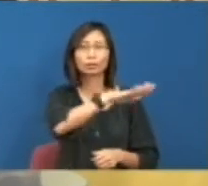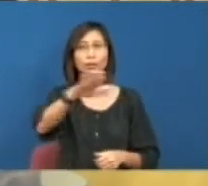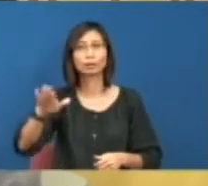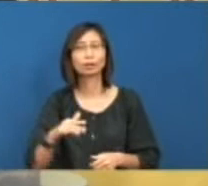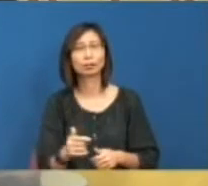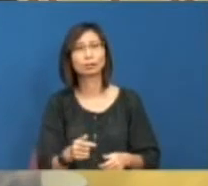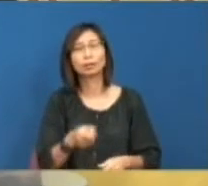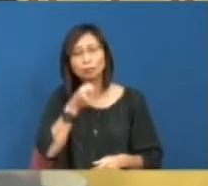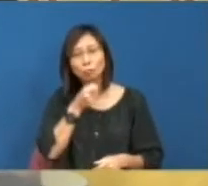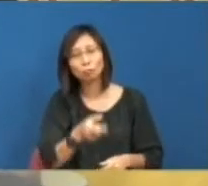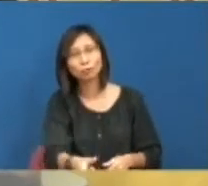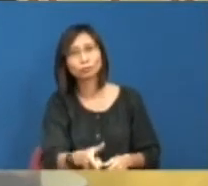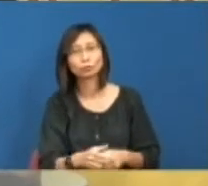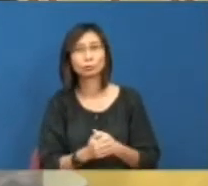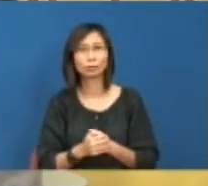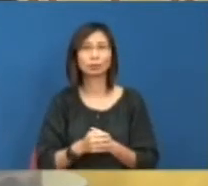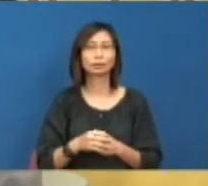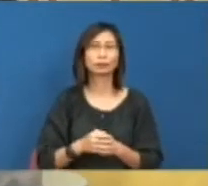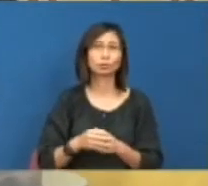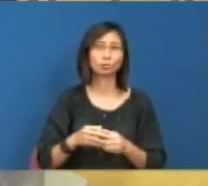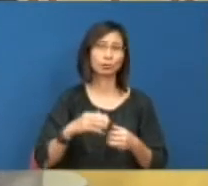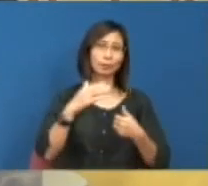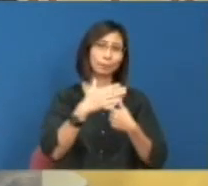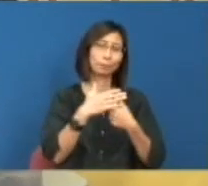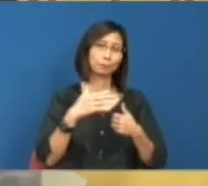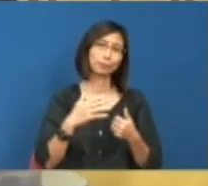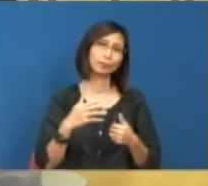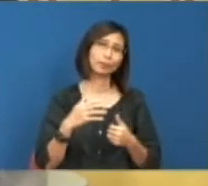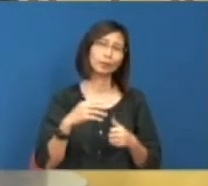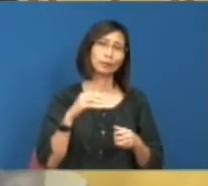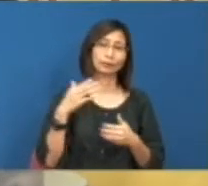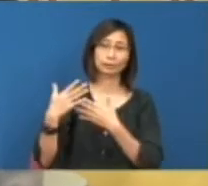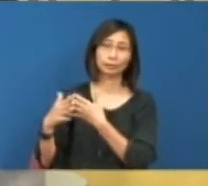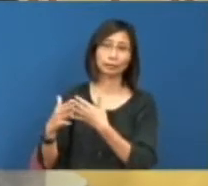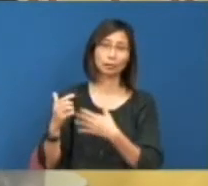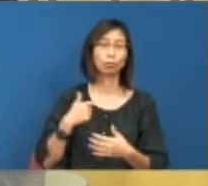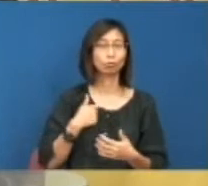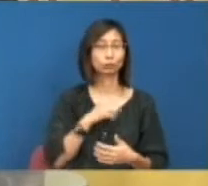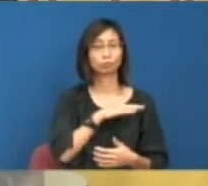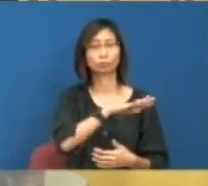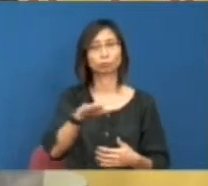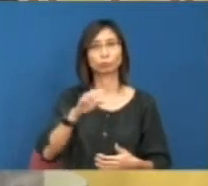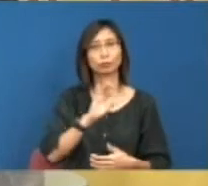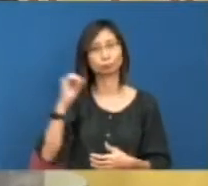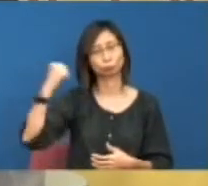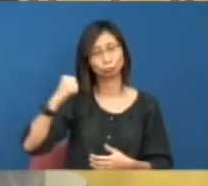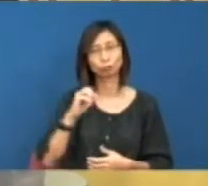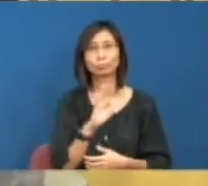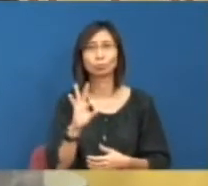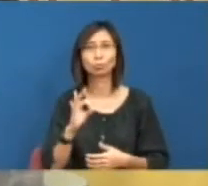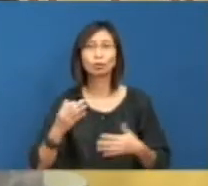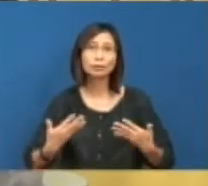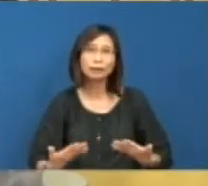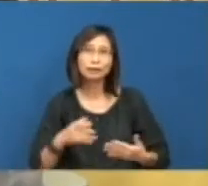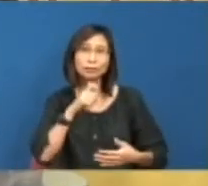為他人的針上之肉；第二，就是說由於我們沒有權力，我們現在享有殘